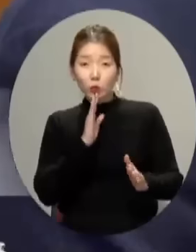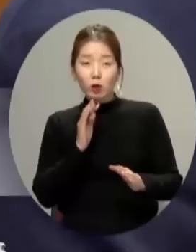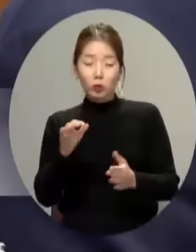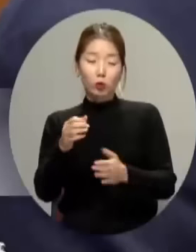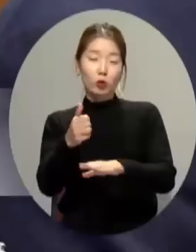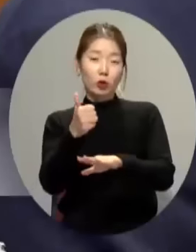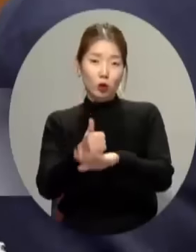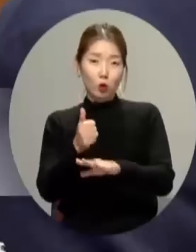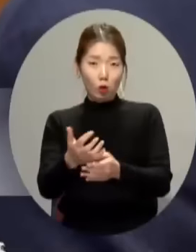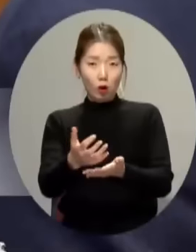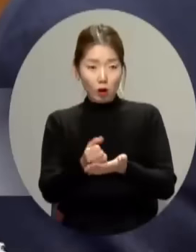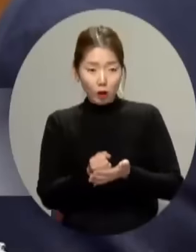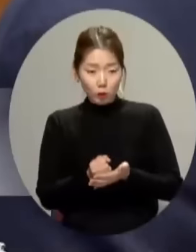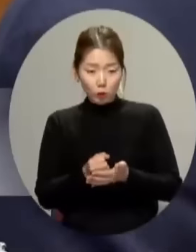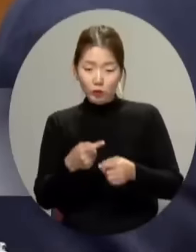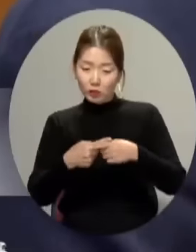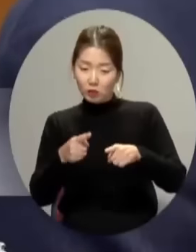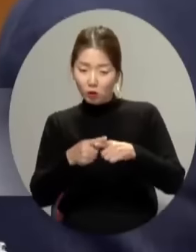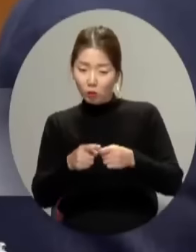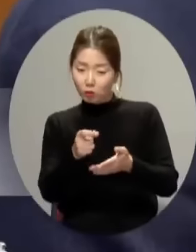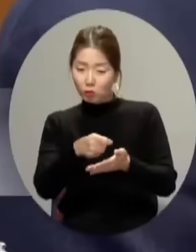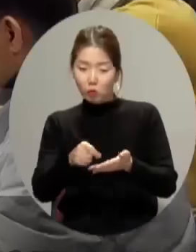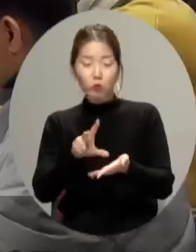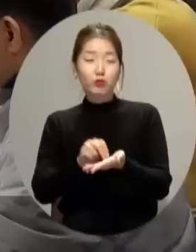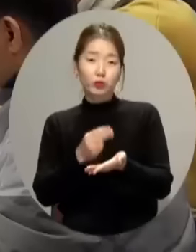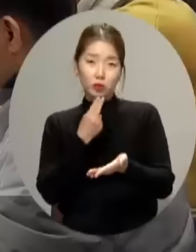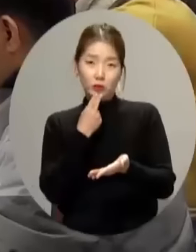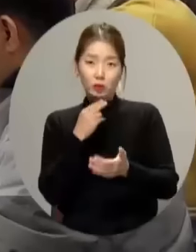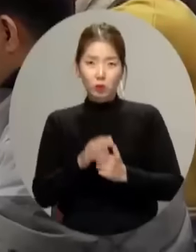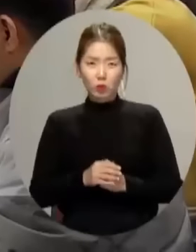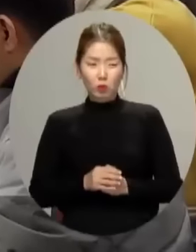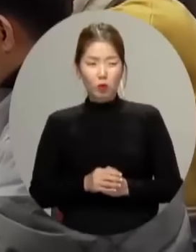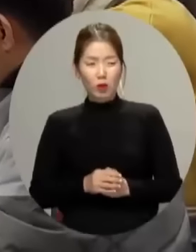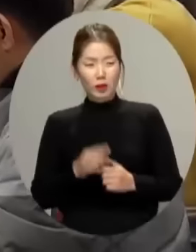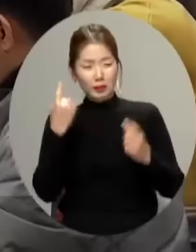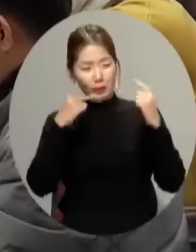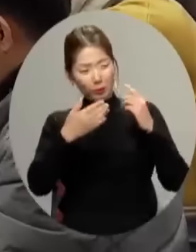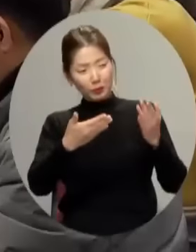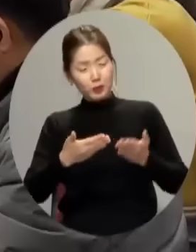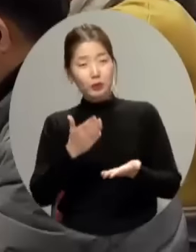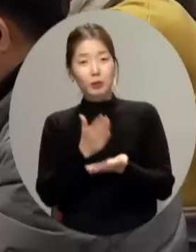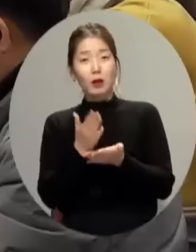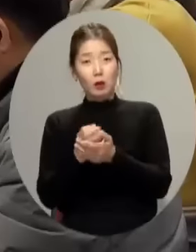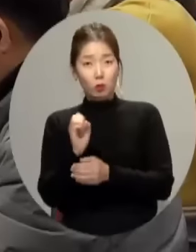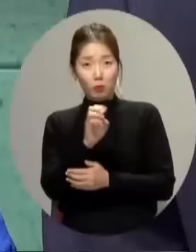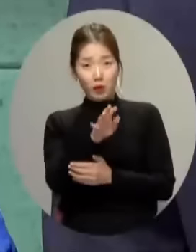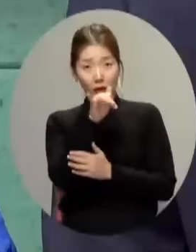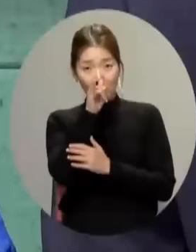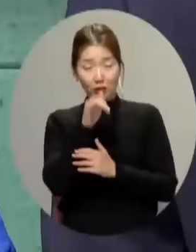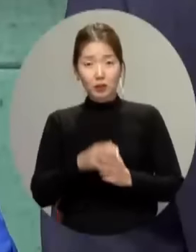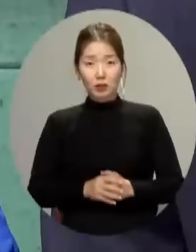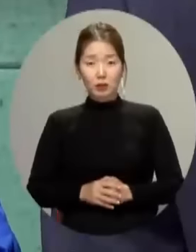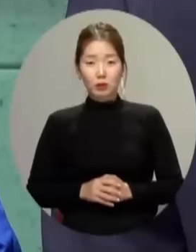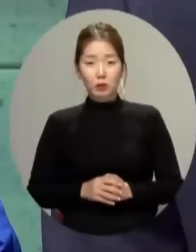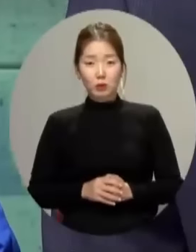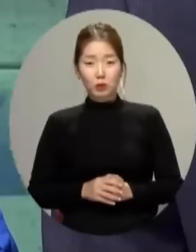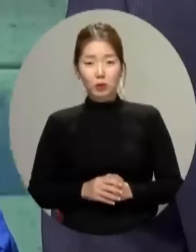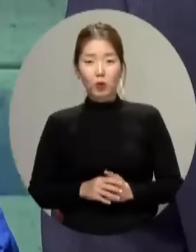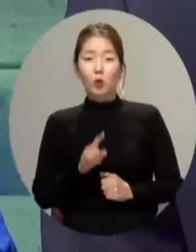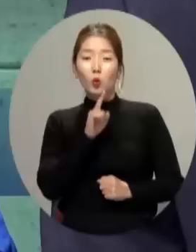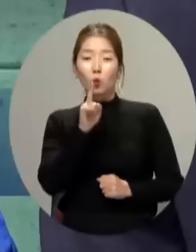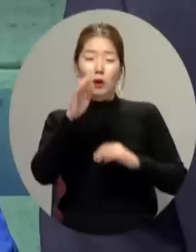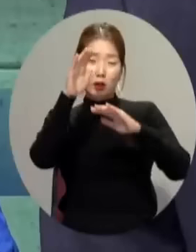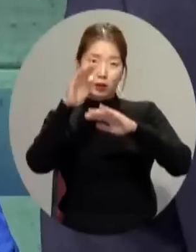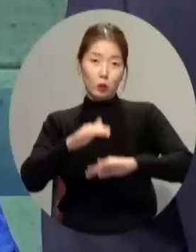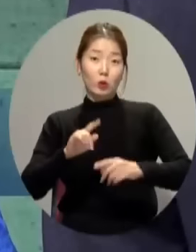입수와 논에도 문제가 없었다는 주장 흠집내기를 중단해야 한다는 입장입니다 발된 그